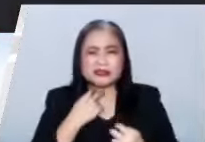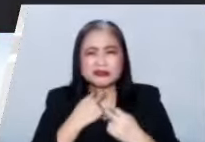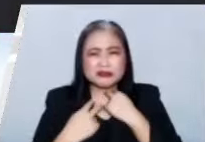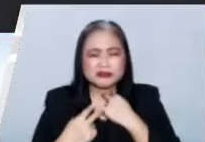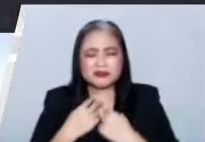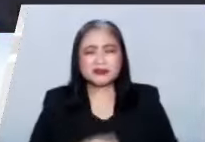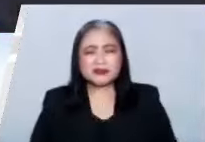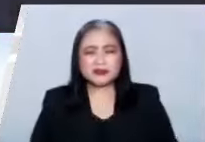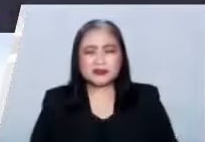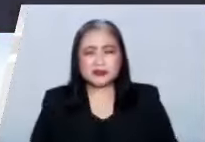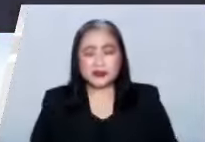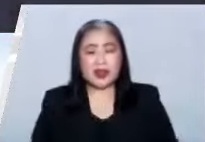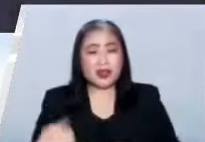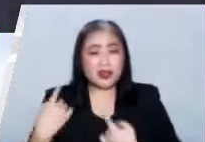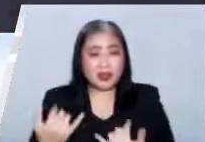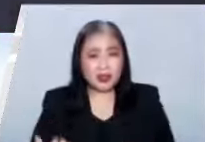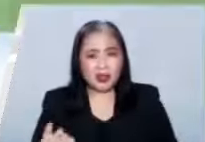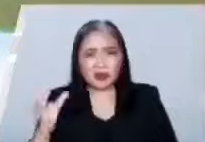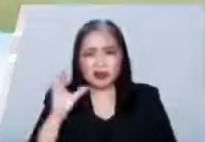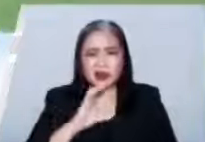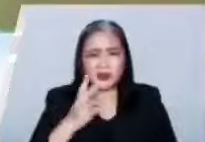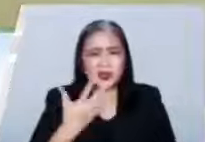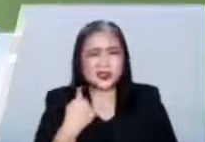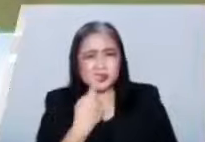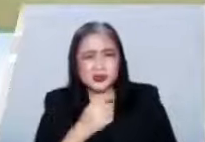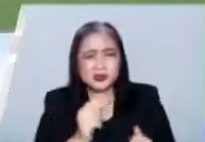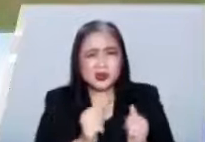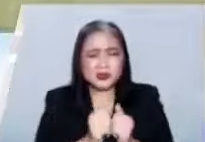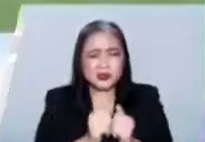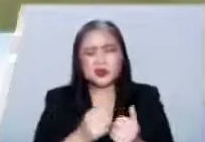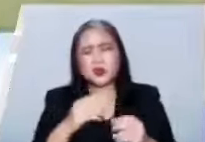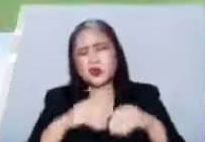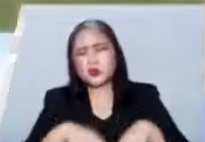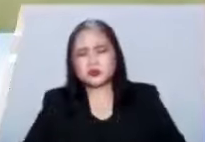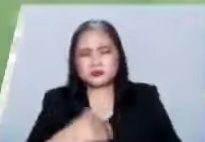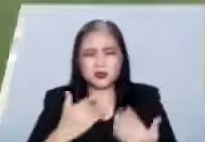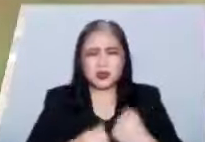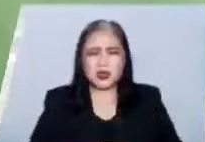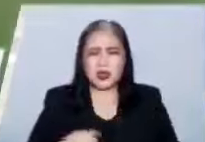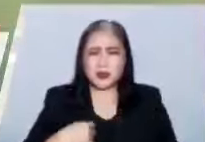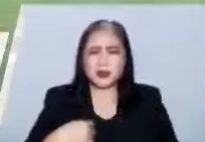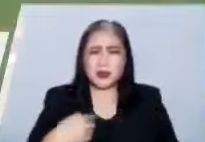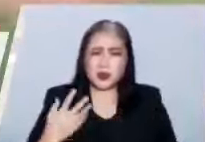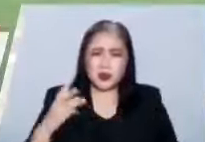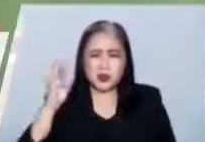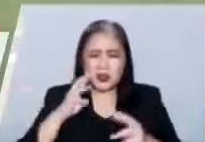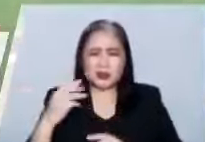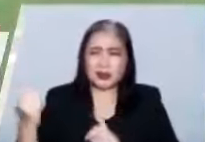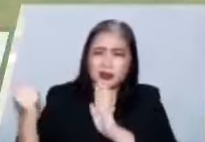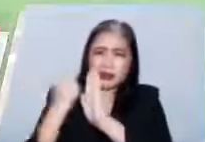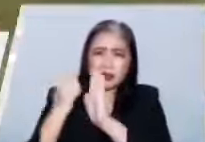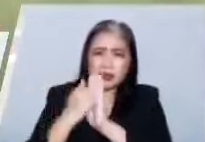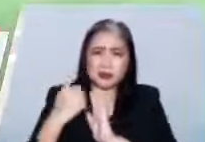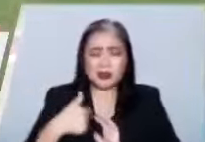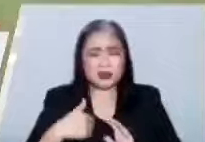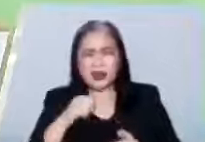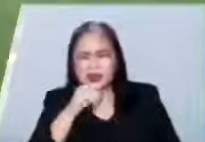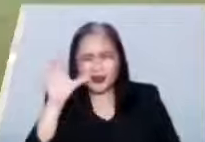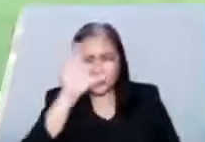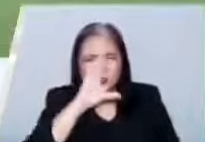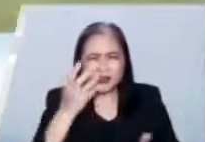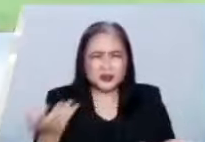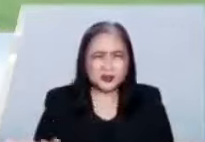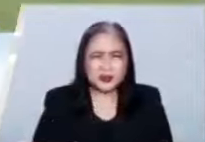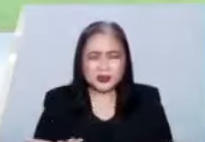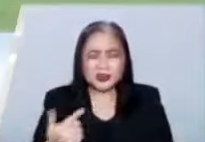mattapan ang mga kasama sa bahay naalala ko yun kasi siya nga yung kumatok sa akin tapos ngayon h ko makita ' ba Pagkakita ko na